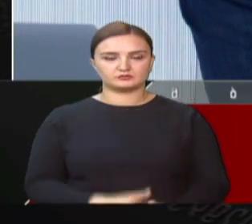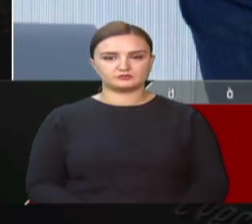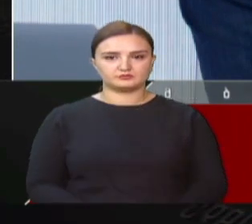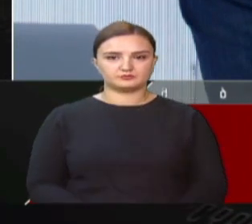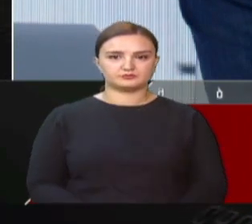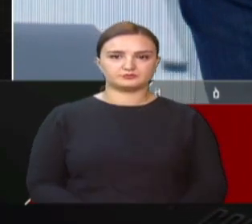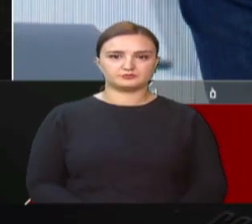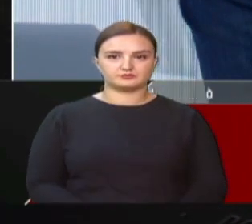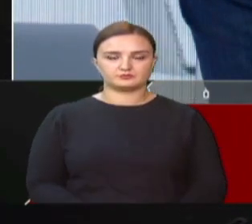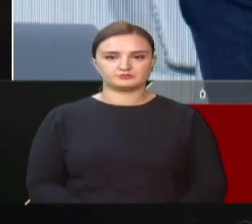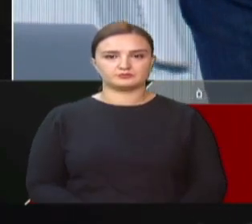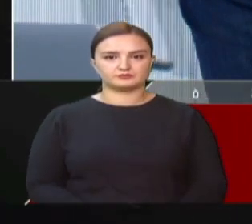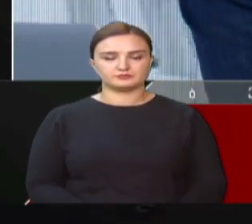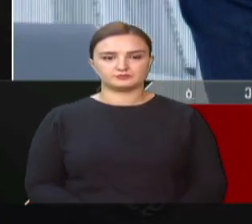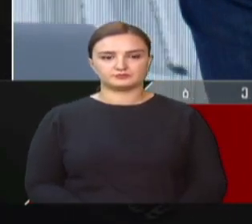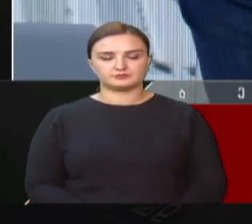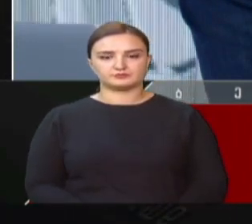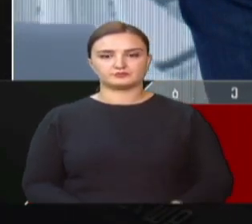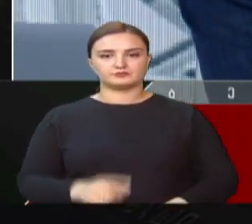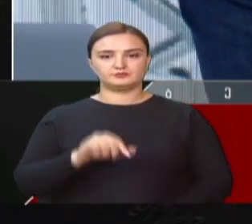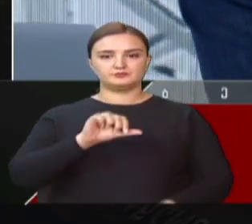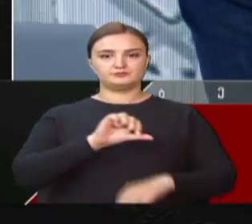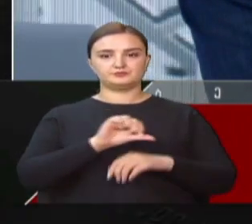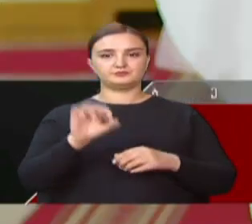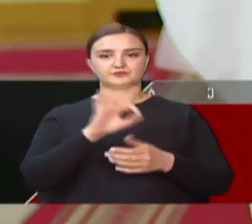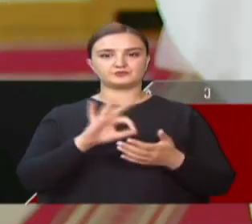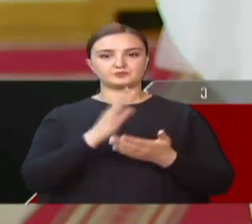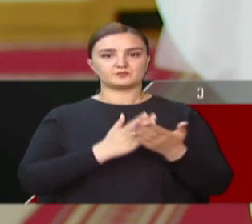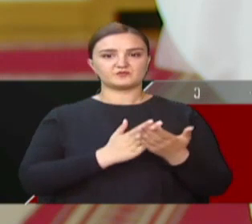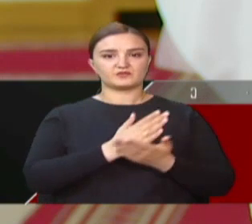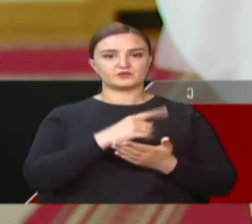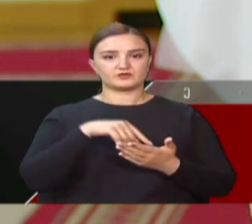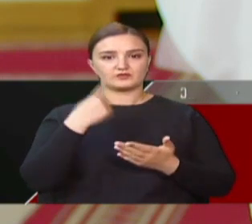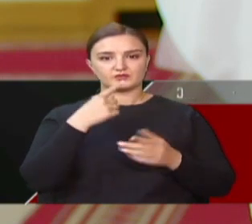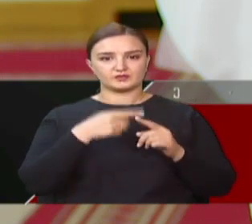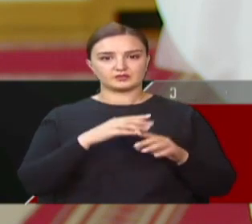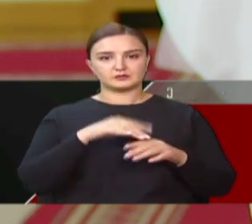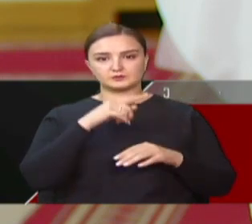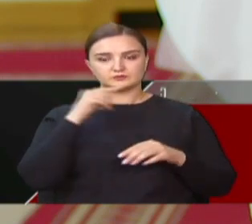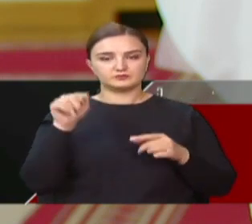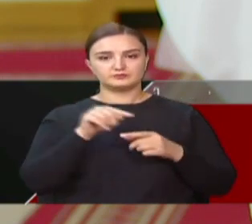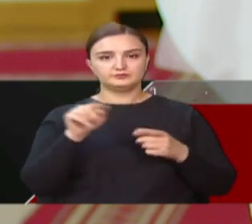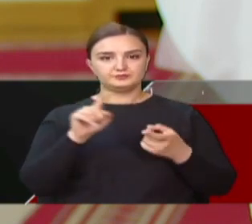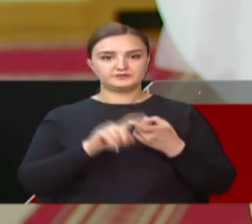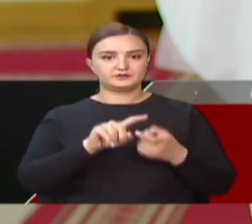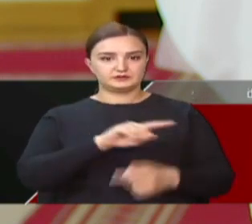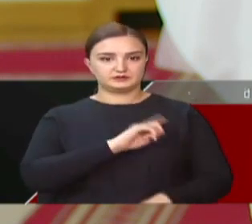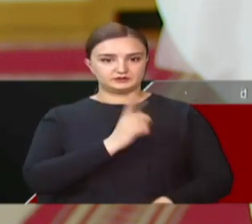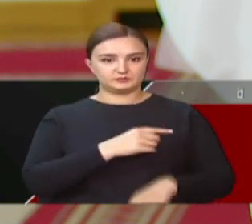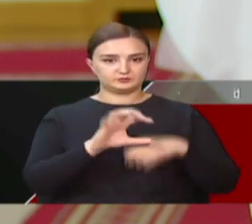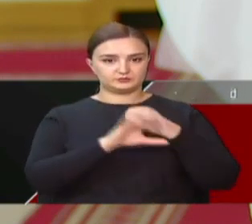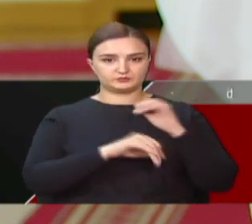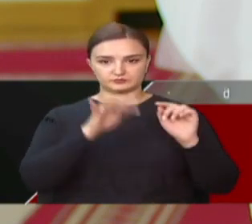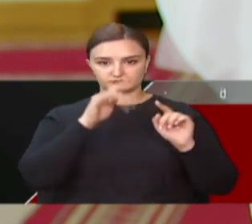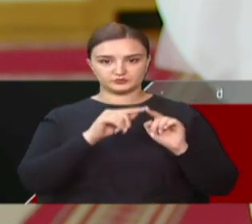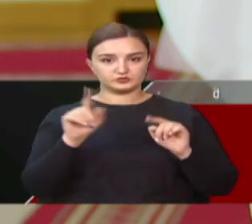რა, საგარეო ვექტორი არის ძალიან მნიშვნელოვანი. აქ საგარეო ვექტორზე როდესაც საუბრობთ ჩვენ, ეს არის რუსული გავლენების გაძლიერება, ის რაც ნახეთ ბოლო